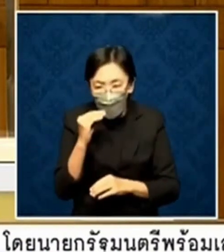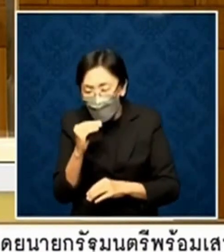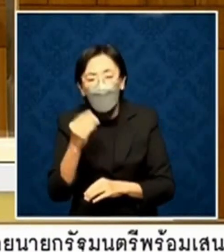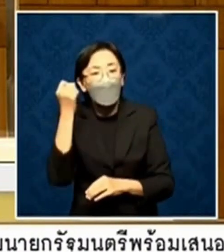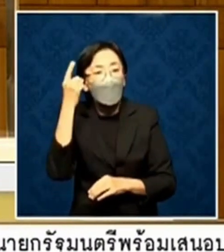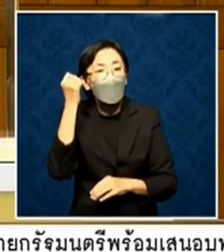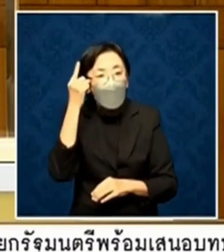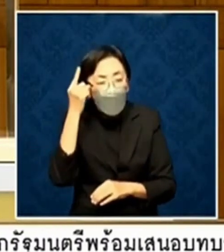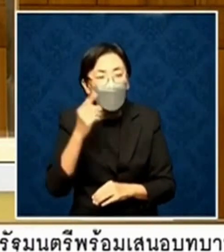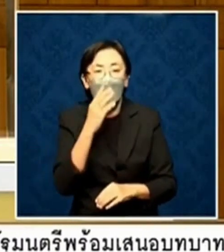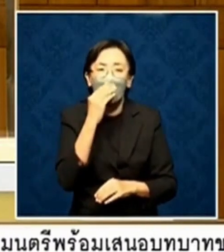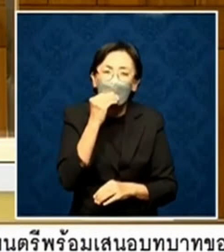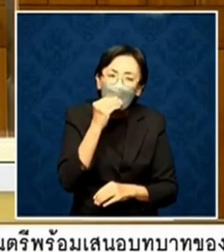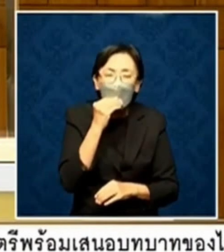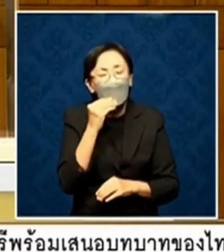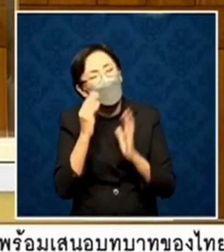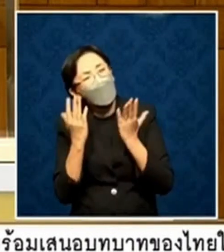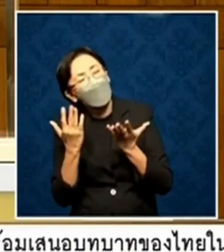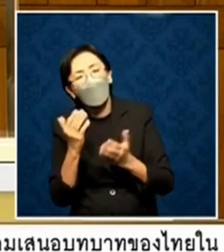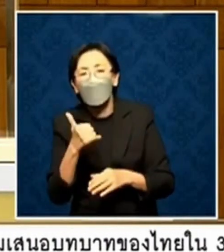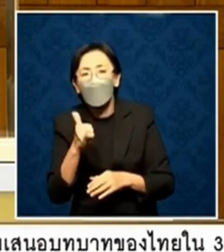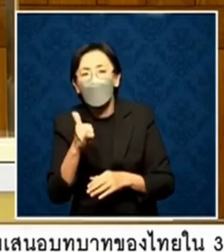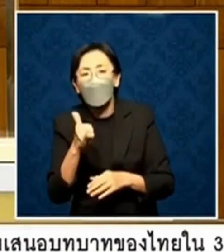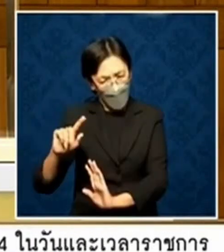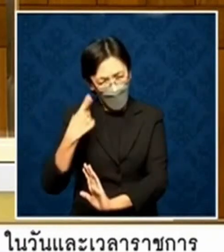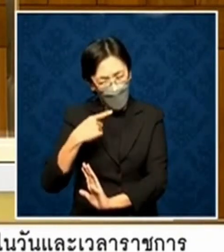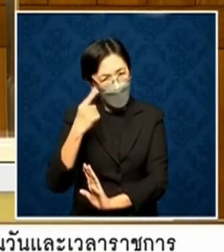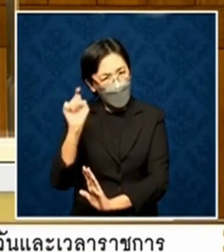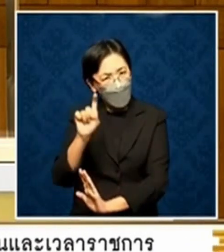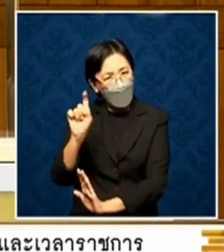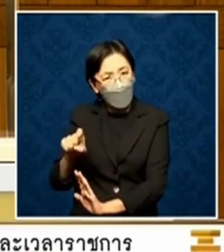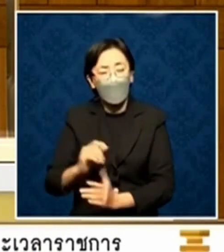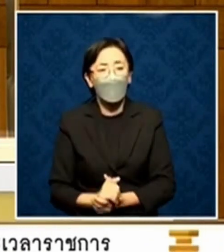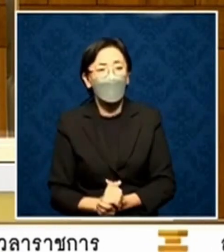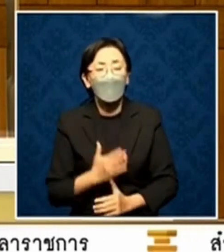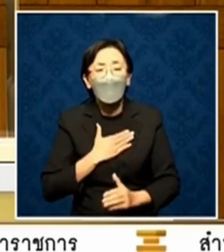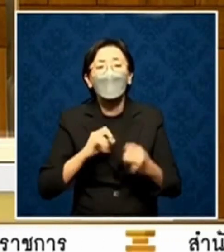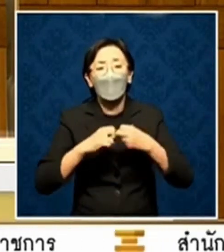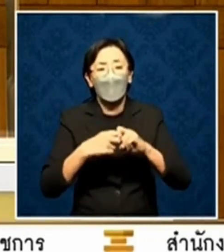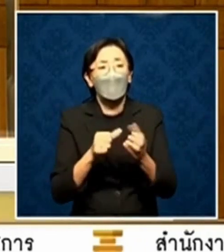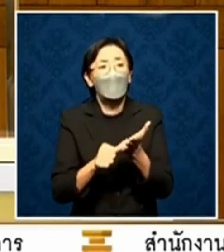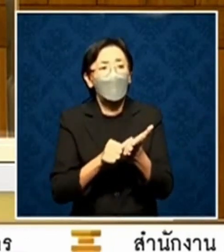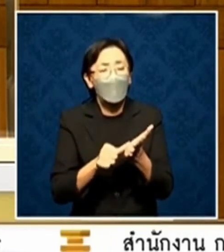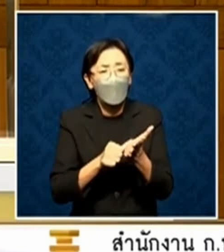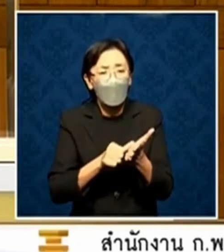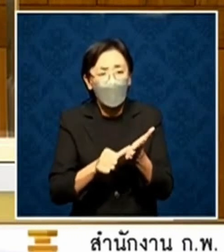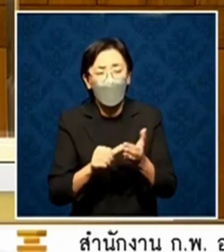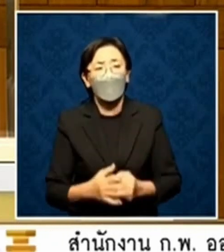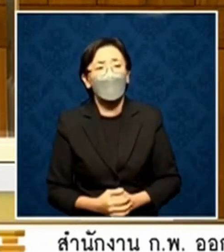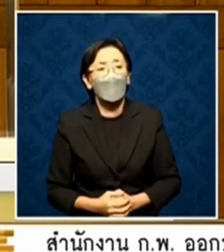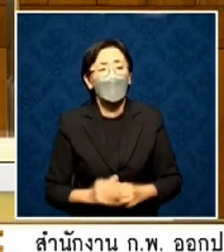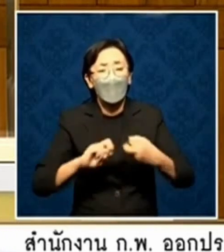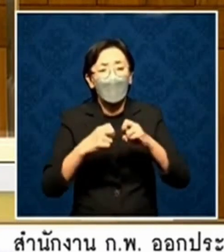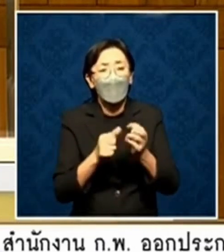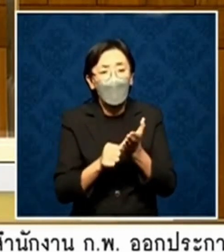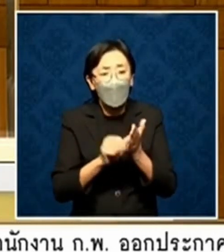ถึงเรื่องของผลประโยชน์แลกเปลี่ยนมีไหม สิ่งที่เราทำก็คือการแก้ปัญหานะครับแล้วมาตร